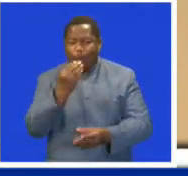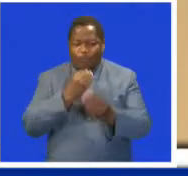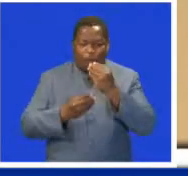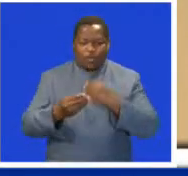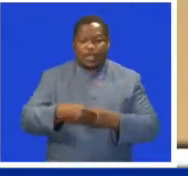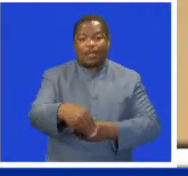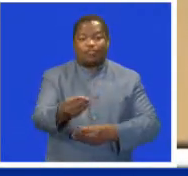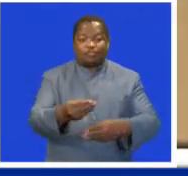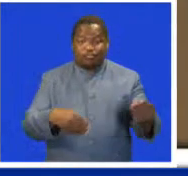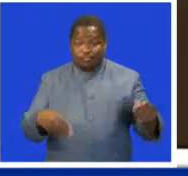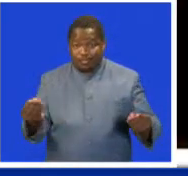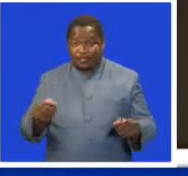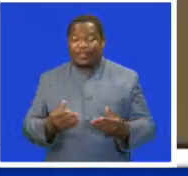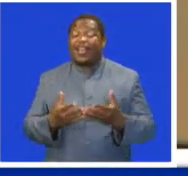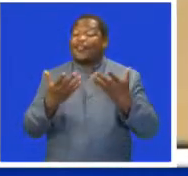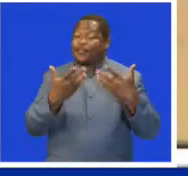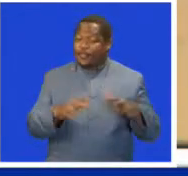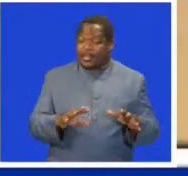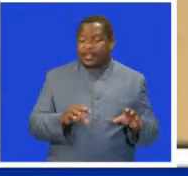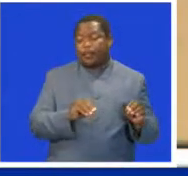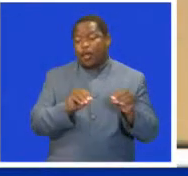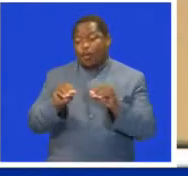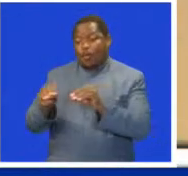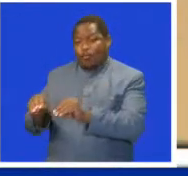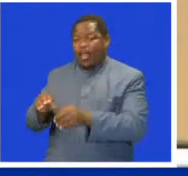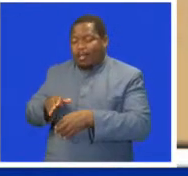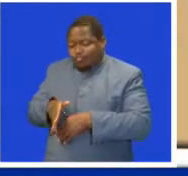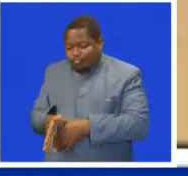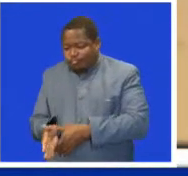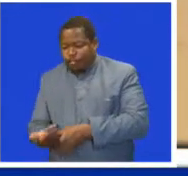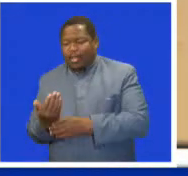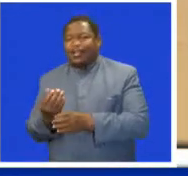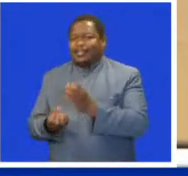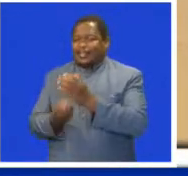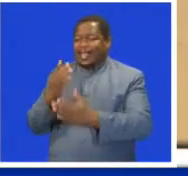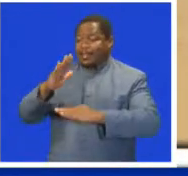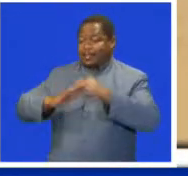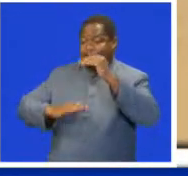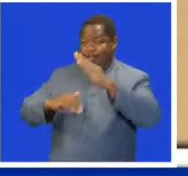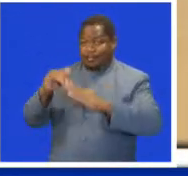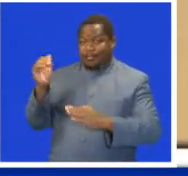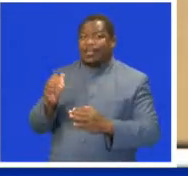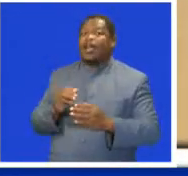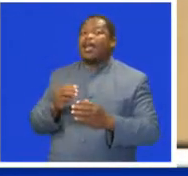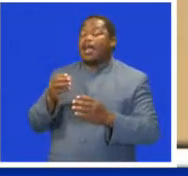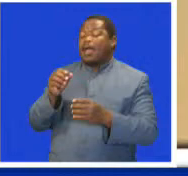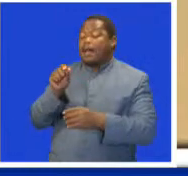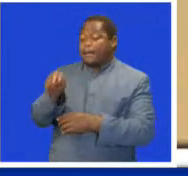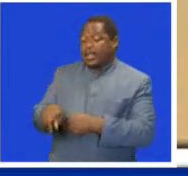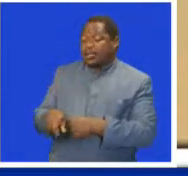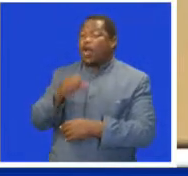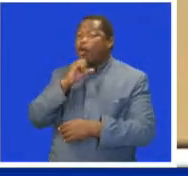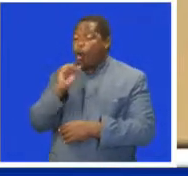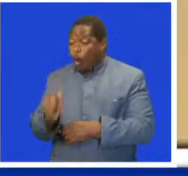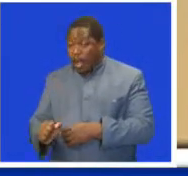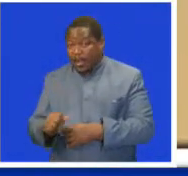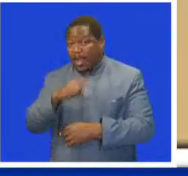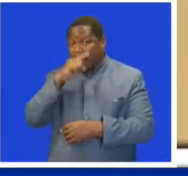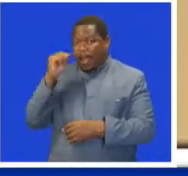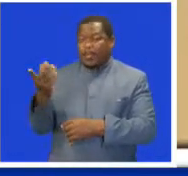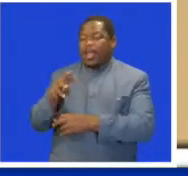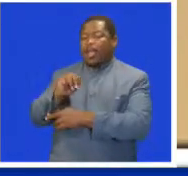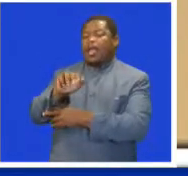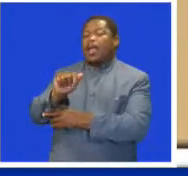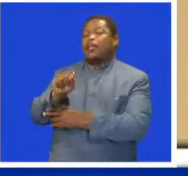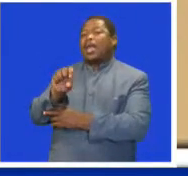lolala endlini lengasile kahle kuningi kakhulu umsakade sibuka kakhulu especially siye sikhethe noma gogo noma umkhulu esikhathi sohlala efana noma